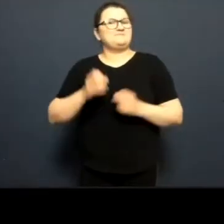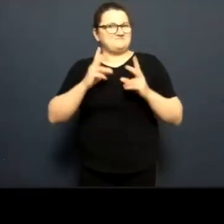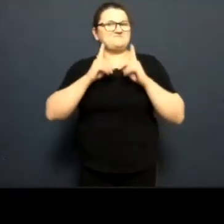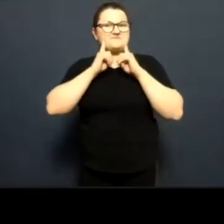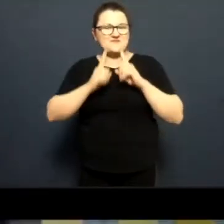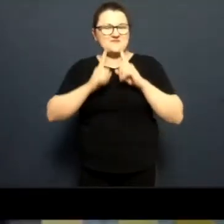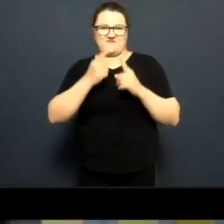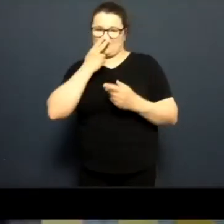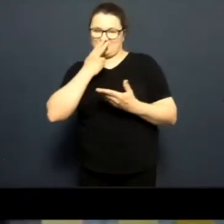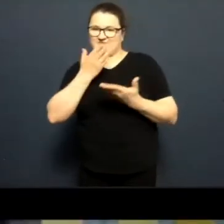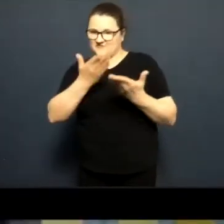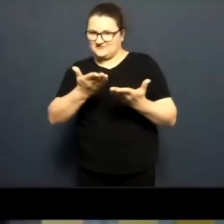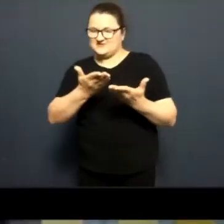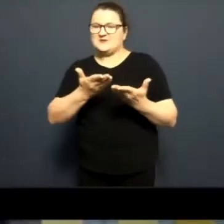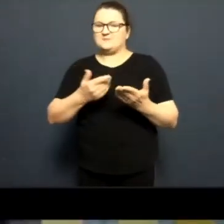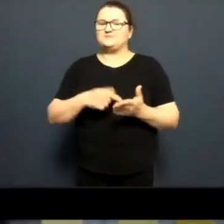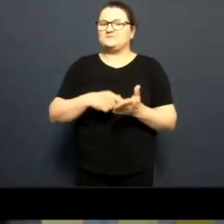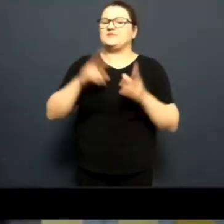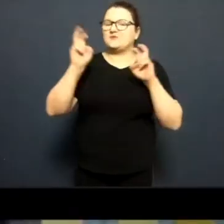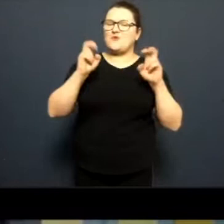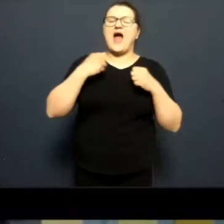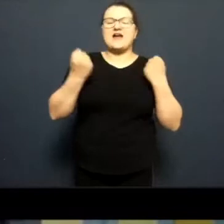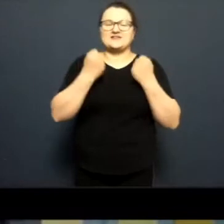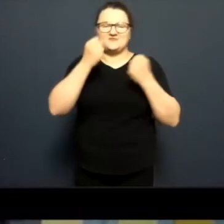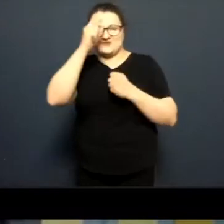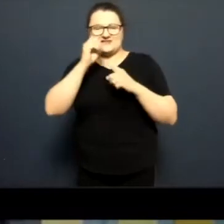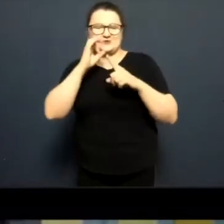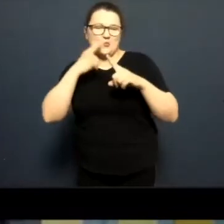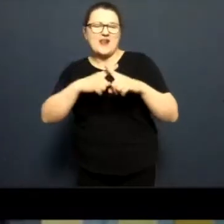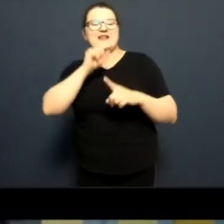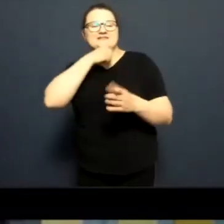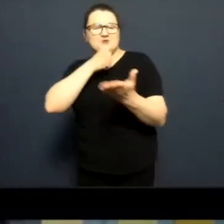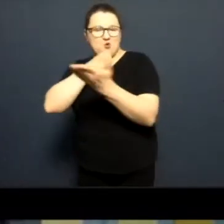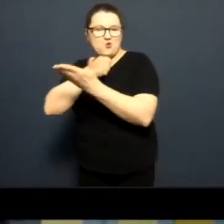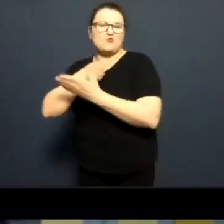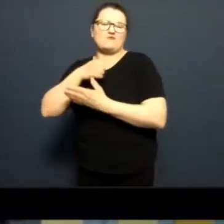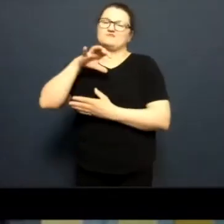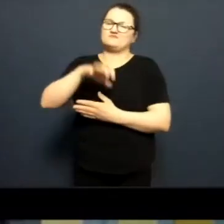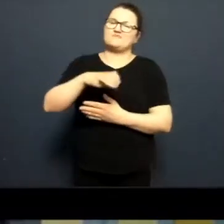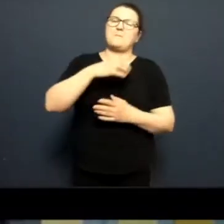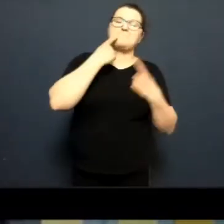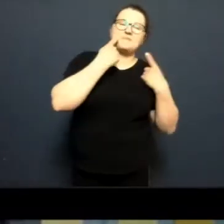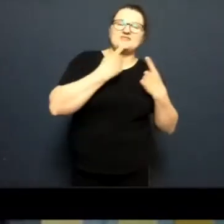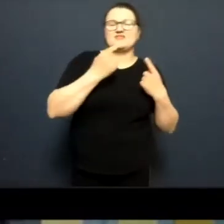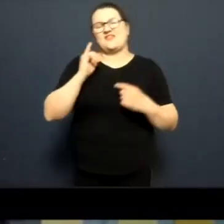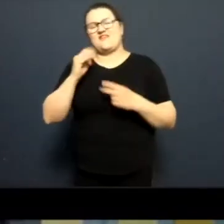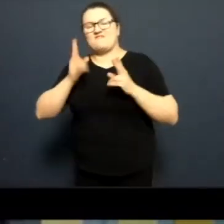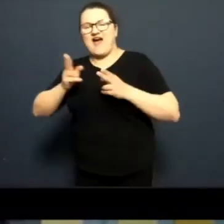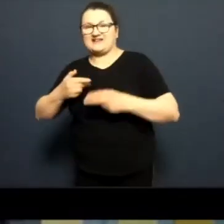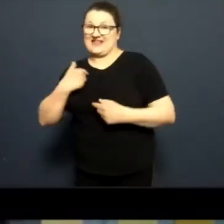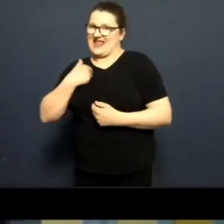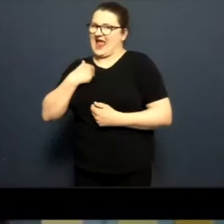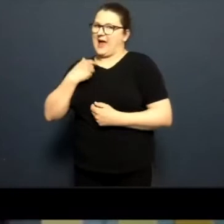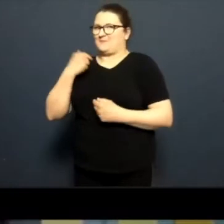widzą tytuł Aktywność seksualna seniorów w sferze mitów i faktów, jako socjolożka powinnam właściwie powiedzieć w sferze